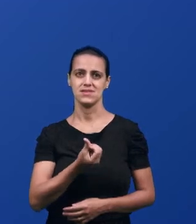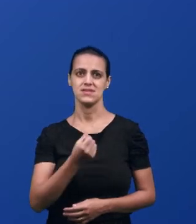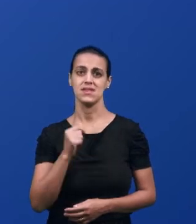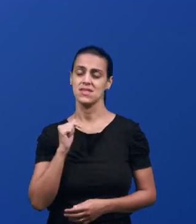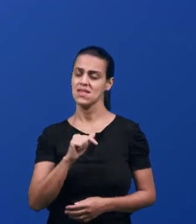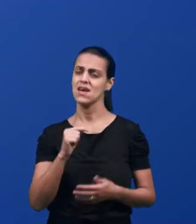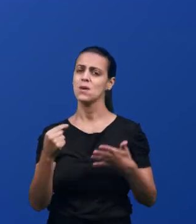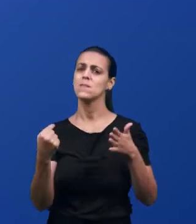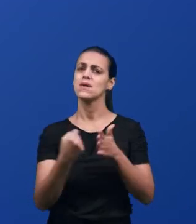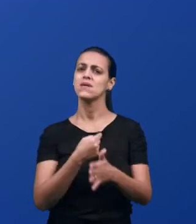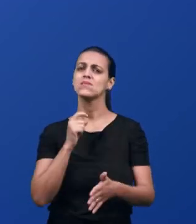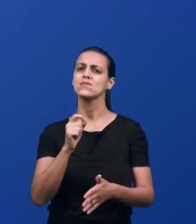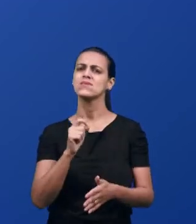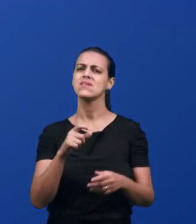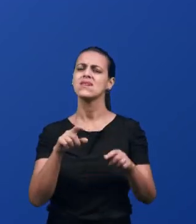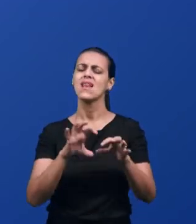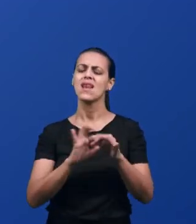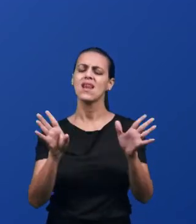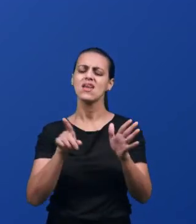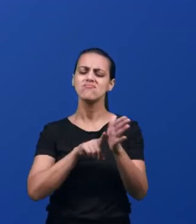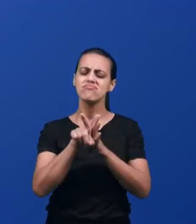question de numéro 6.